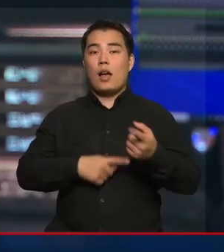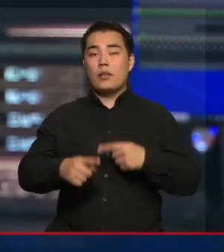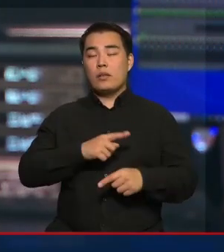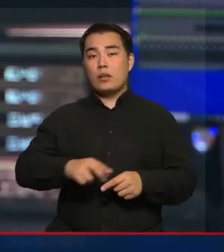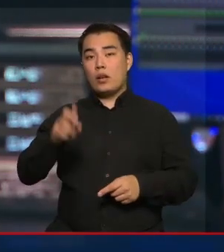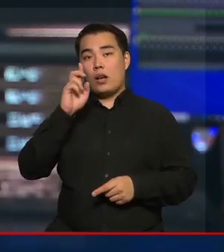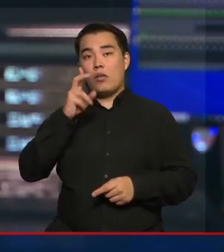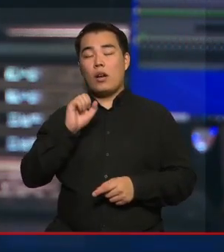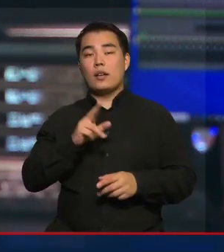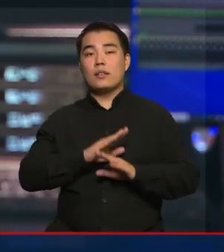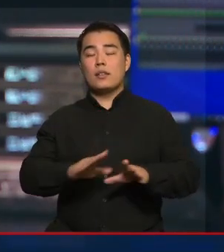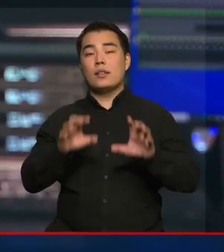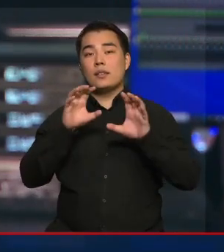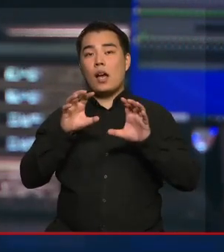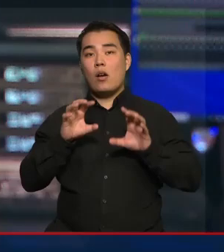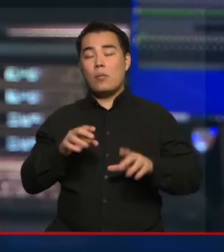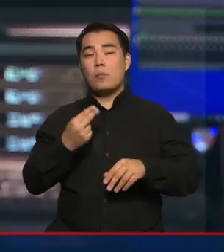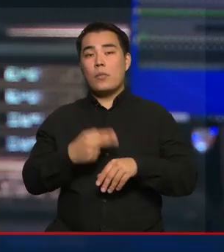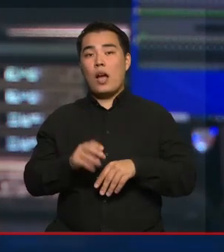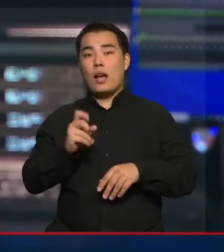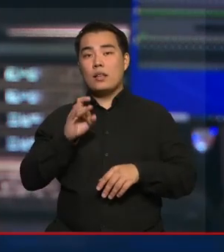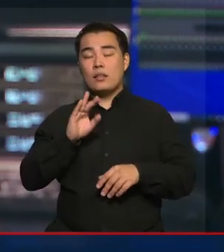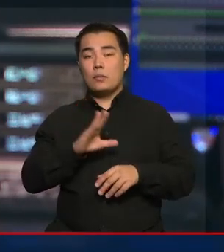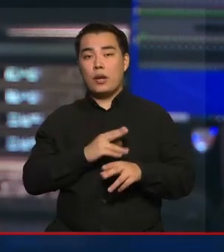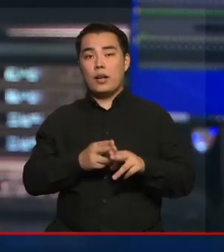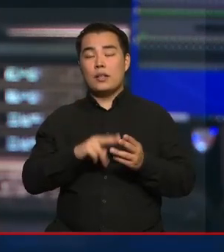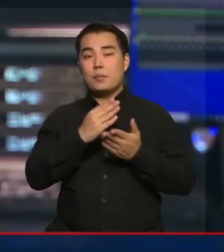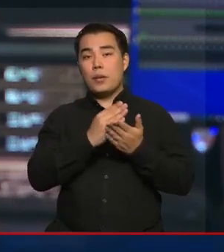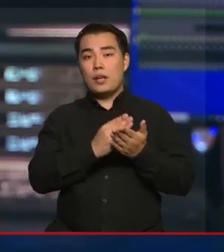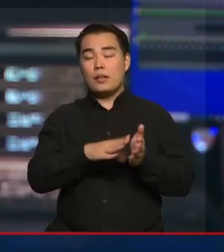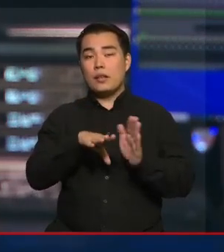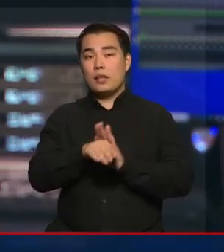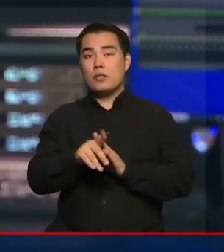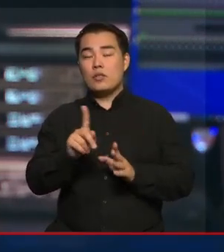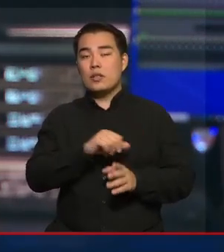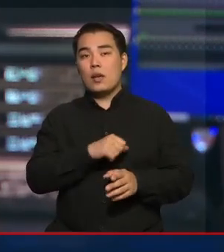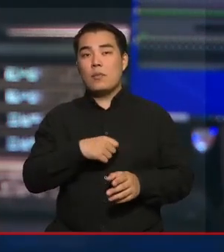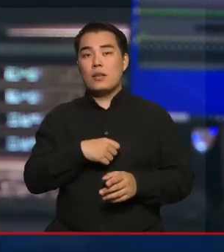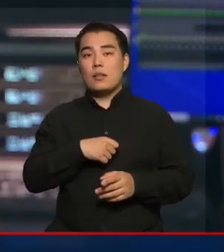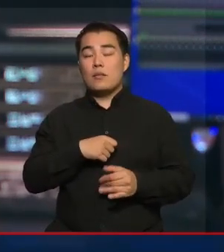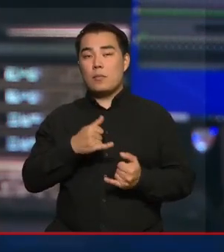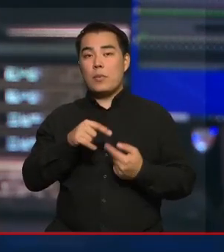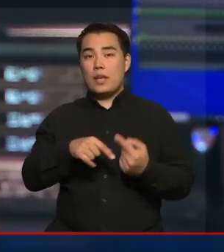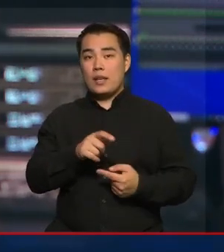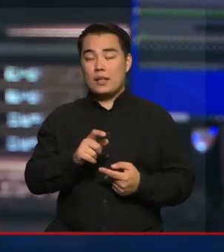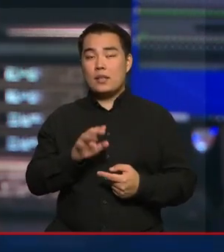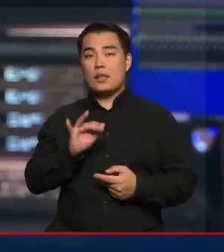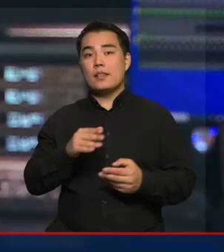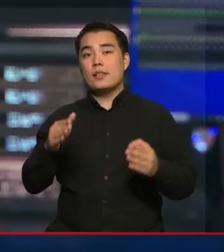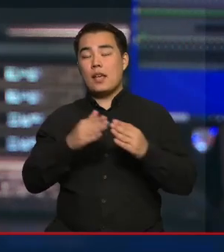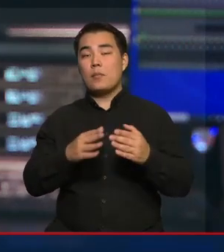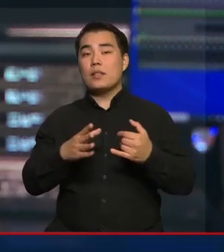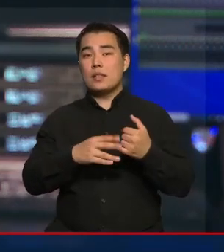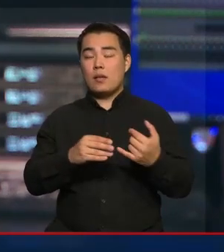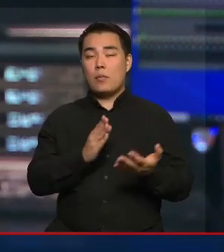государству как незаконно приобретённый актив в этом списке числятся также недвижимость земли и ювелирные изделия